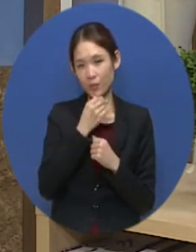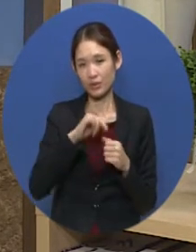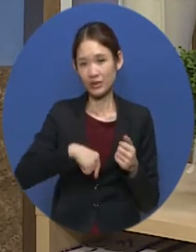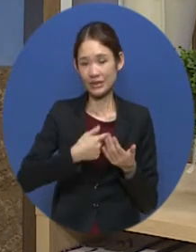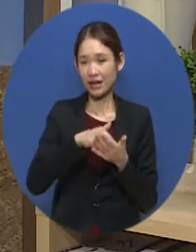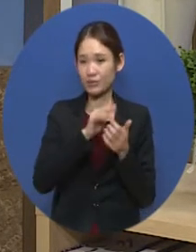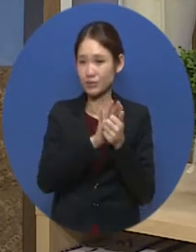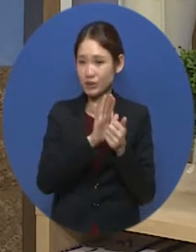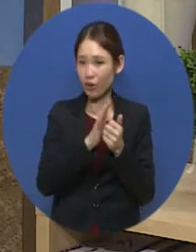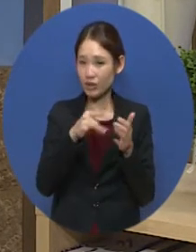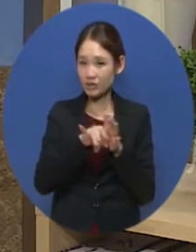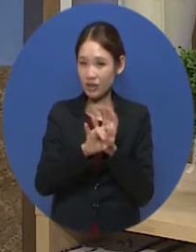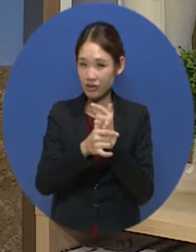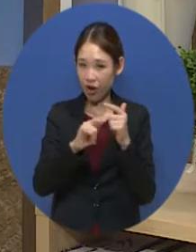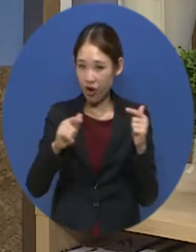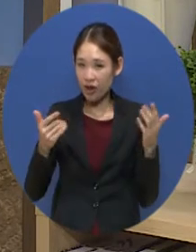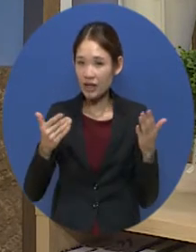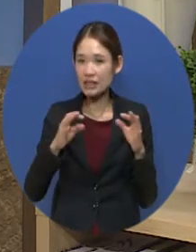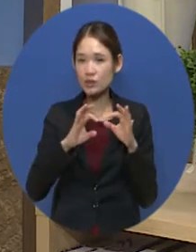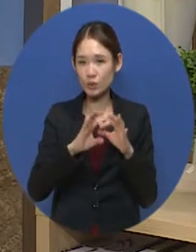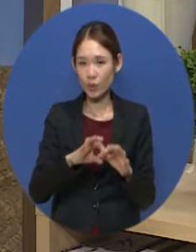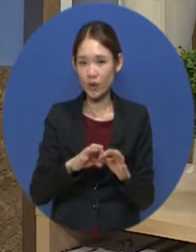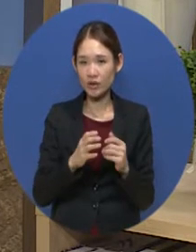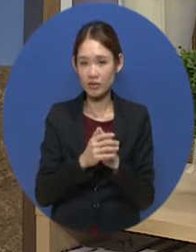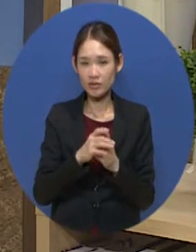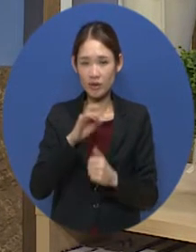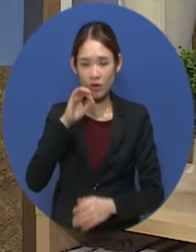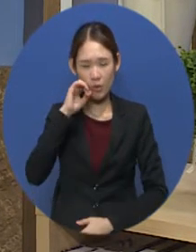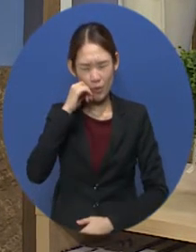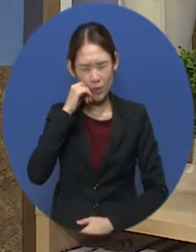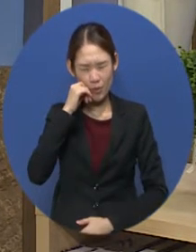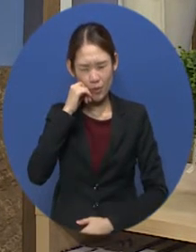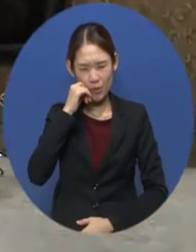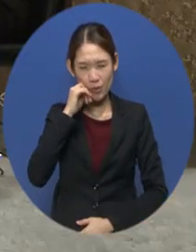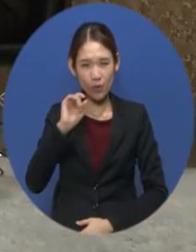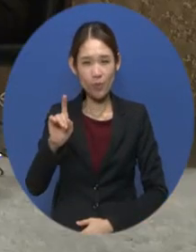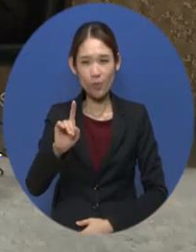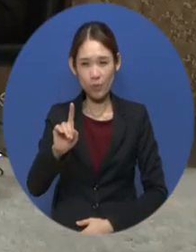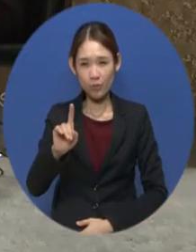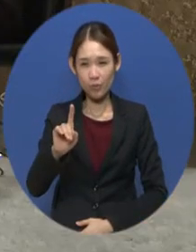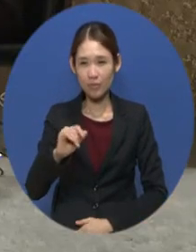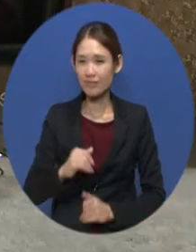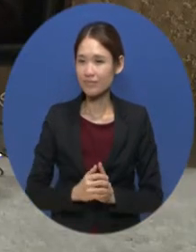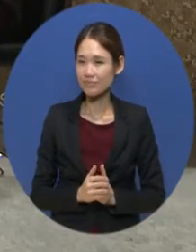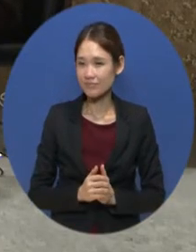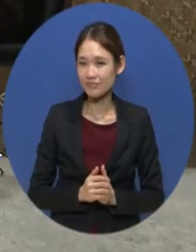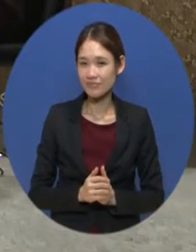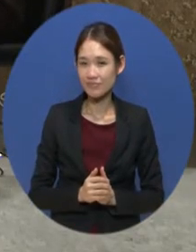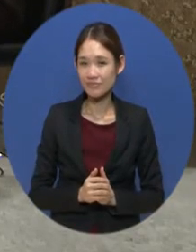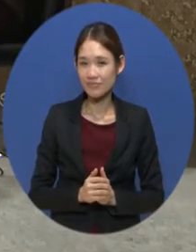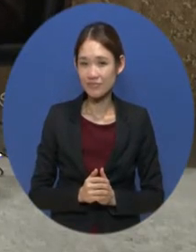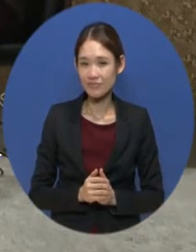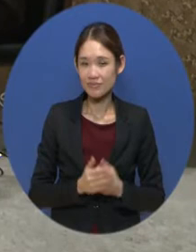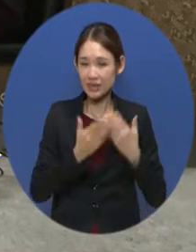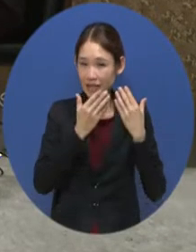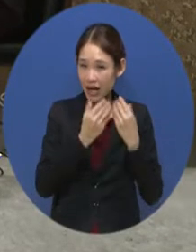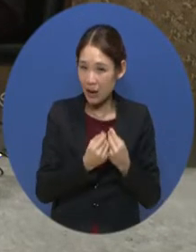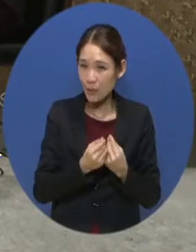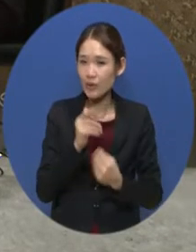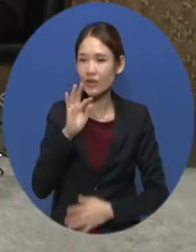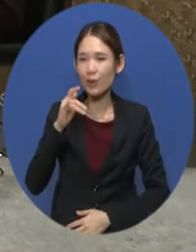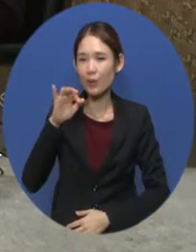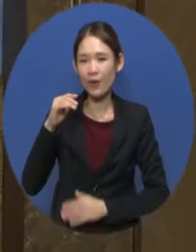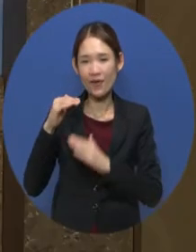지원을 위해서 여러 일을 하시면서 어려움은 없으셨나요? 네. 지금 뭐 한 예로 효명의 집을